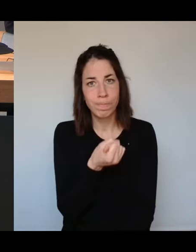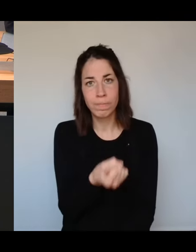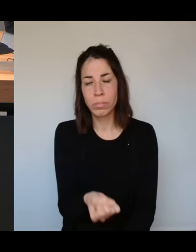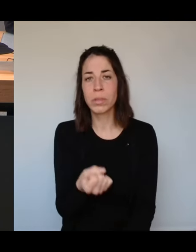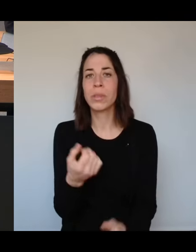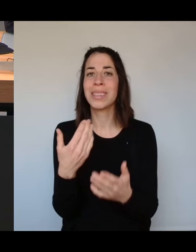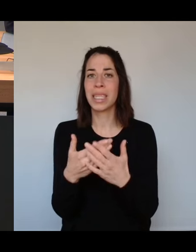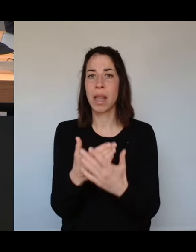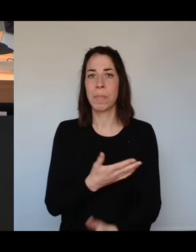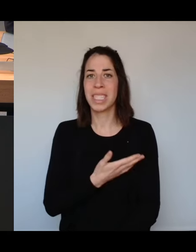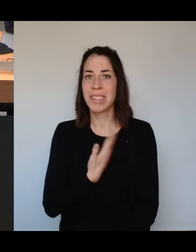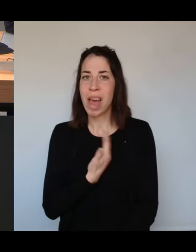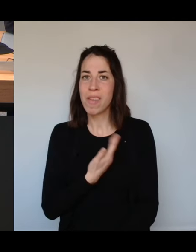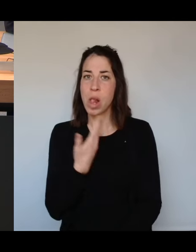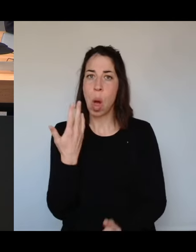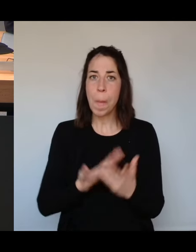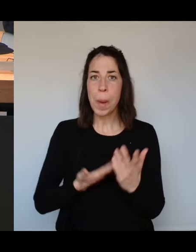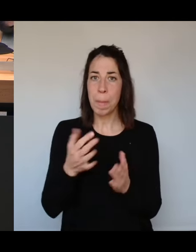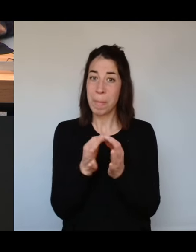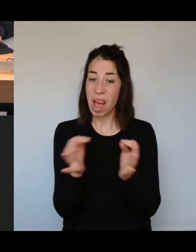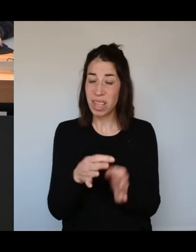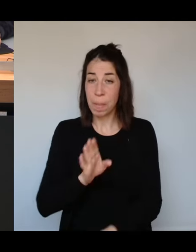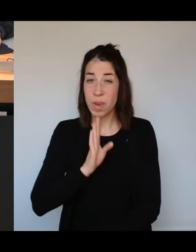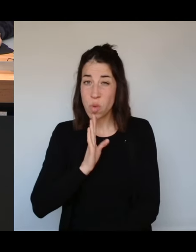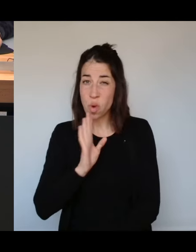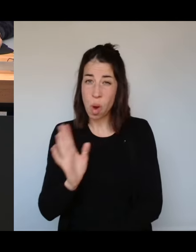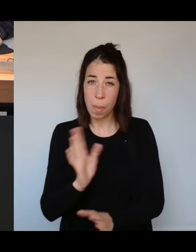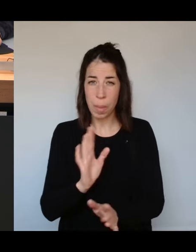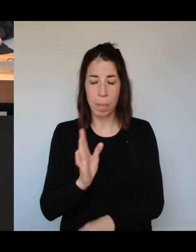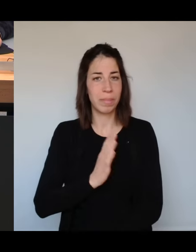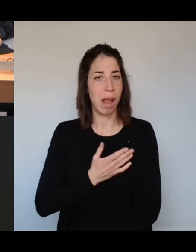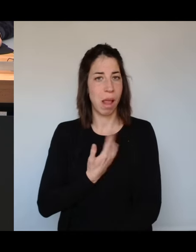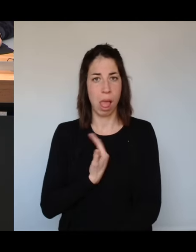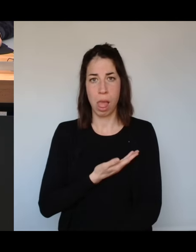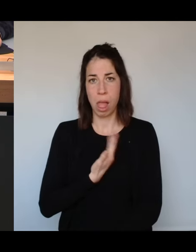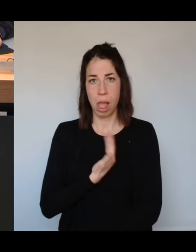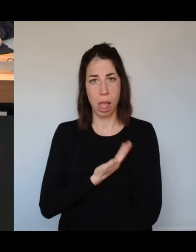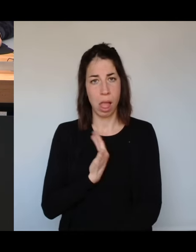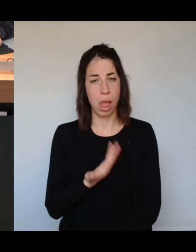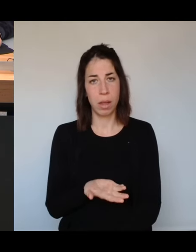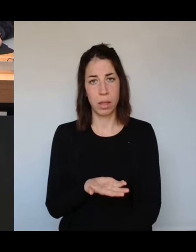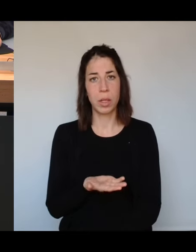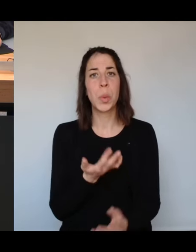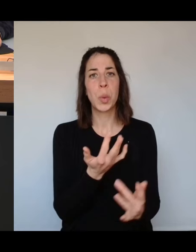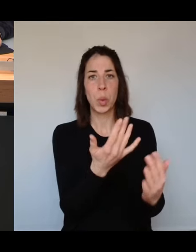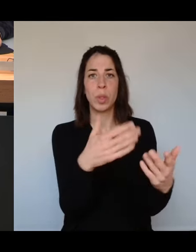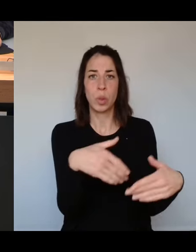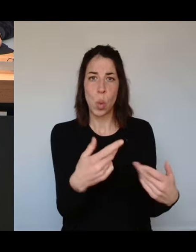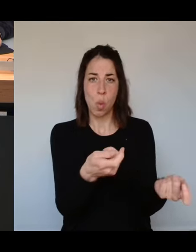wieder allein angeboten werden. Herr Kollege, gestatten Sie eine weitere Zwischenfrage von der Kollegin Kappeck?